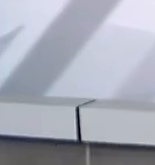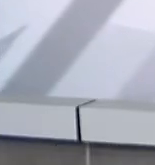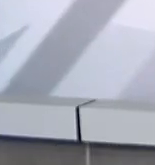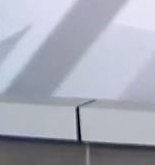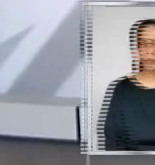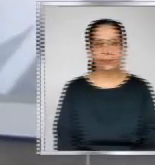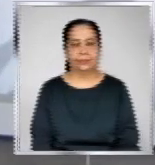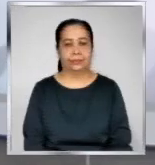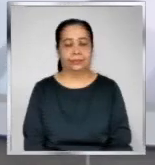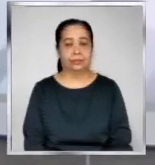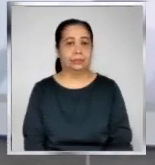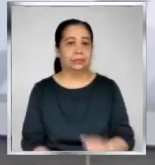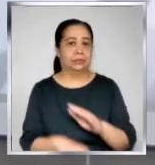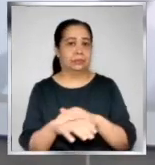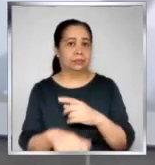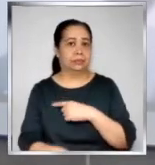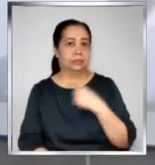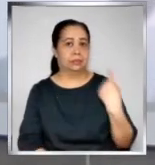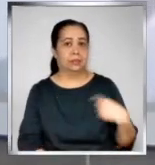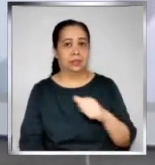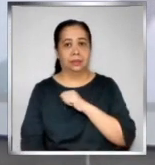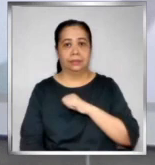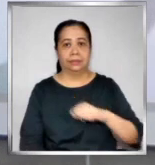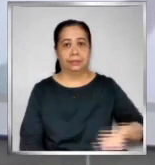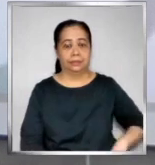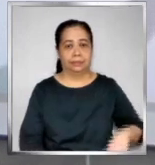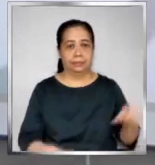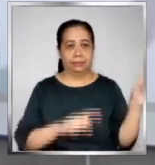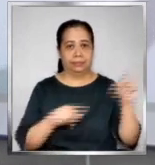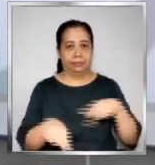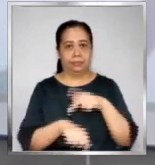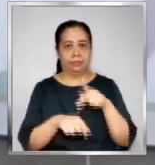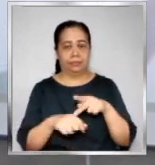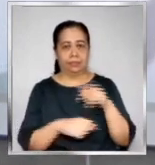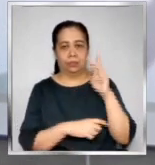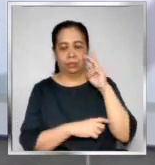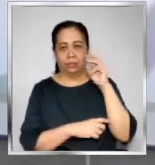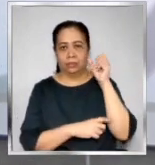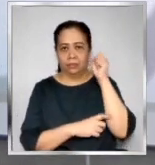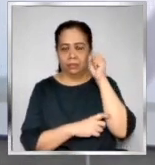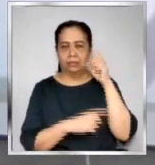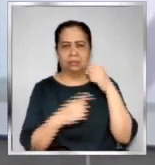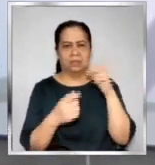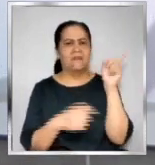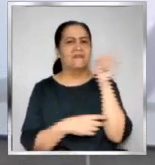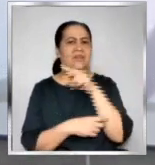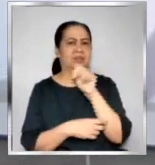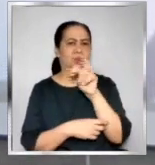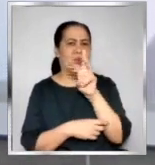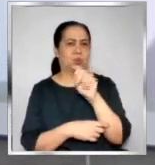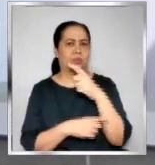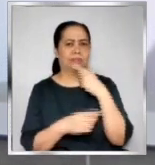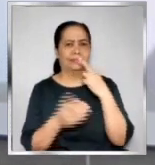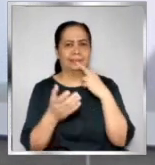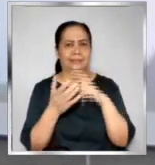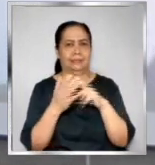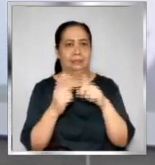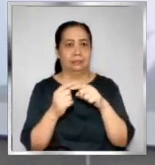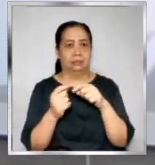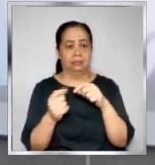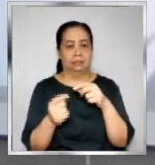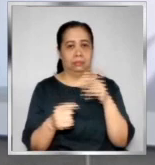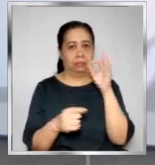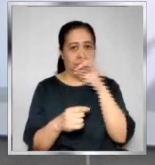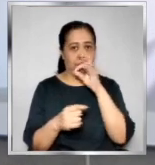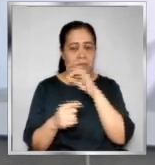Tinawag ni Chinese Ambassador to the Philippines, Huang Xilian, na fake news ang ulat na nangharas ng Pilipinong